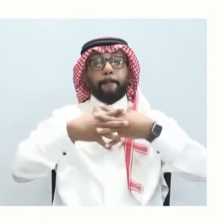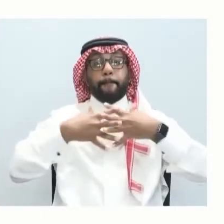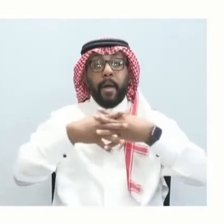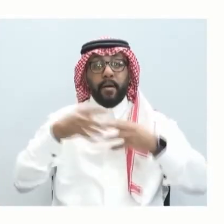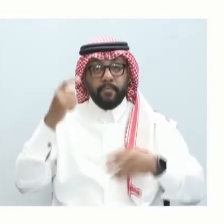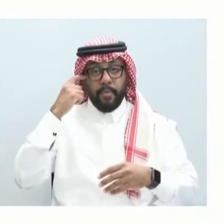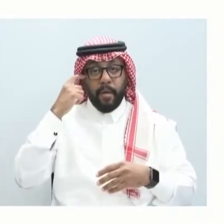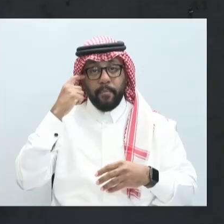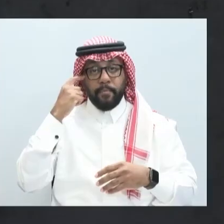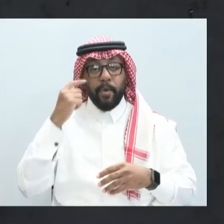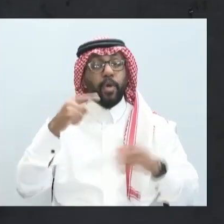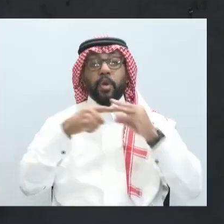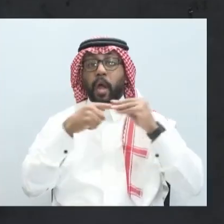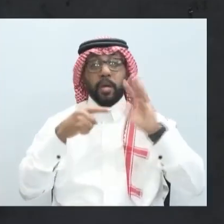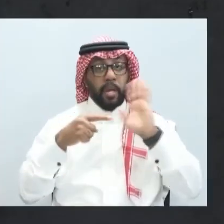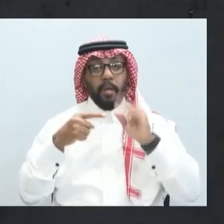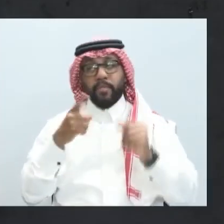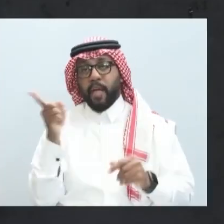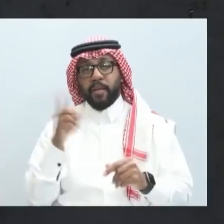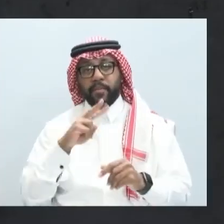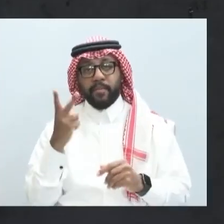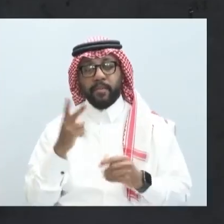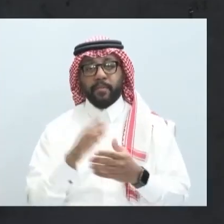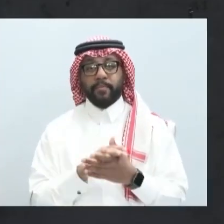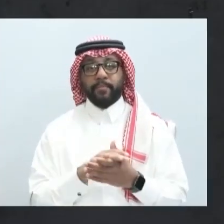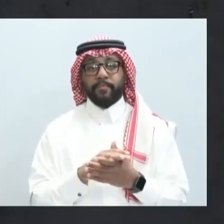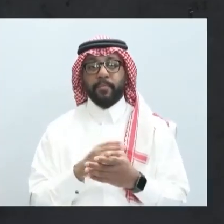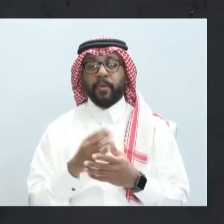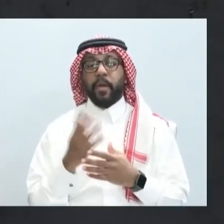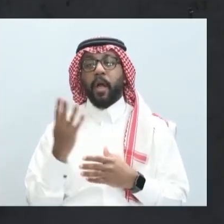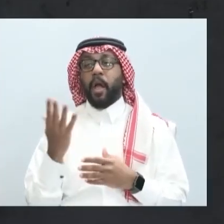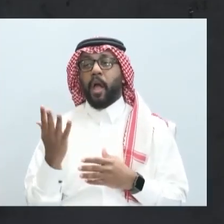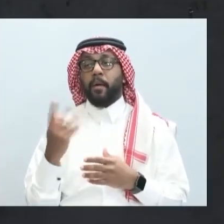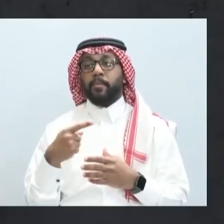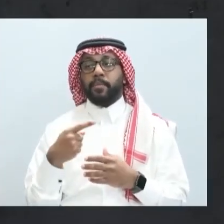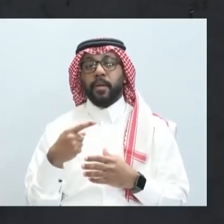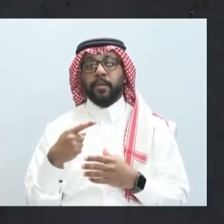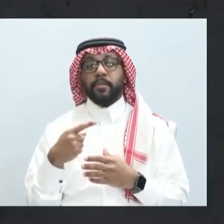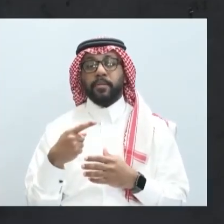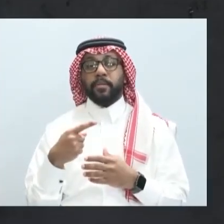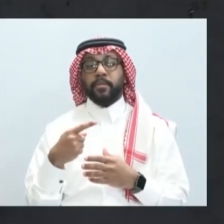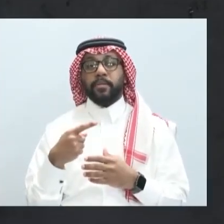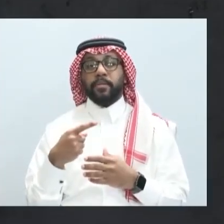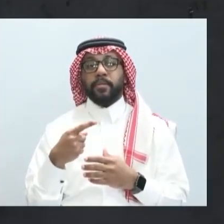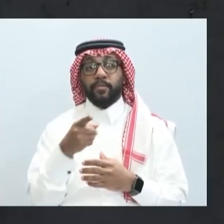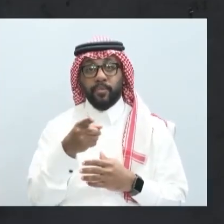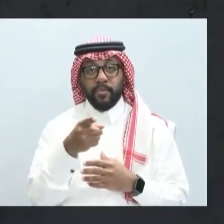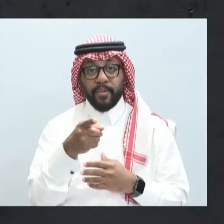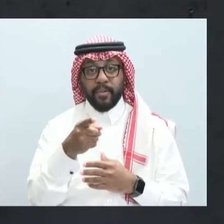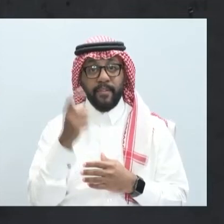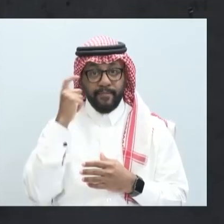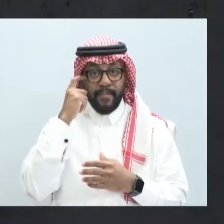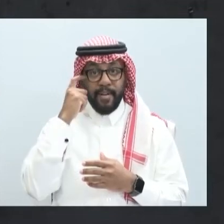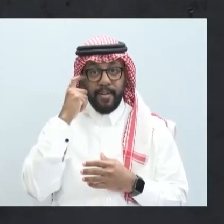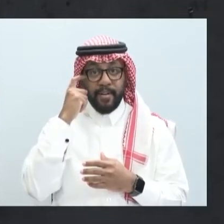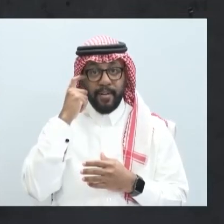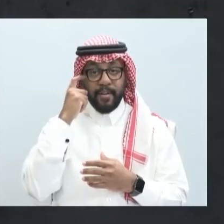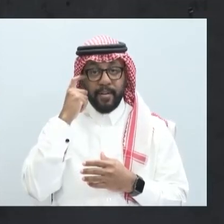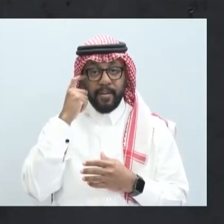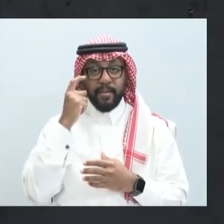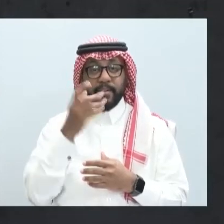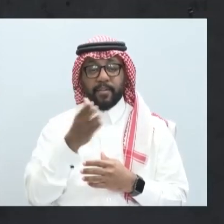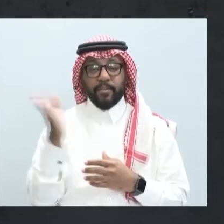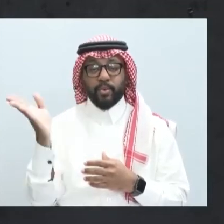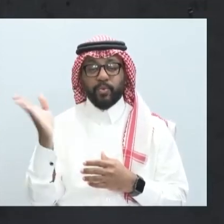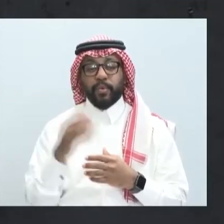يساوي عدد النمل الذي وقف خارج البيت في البدايه فاجابتنا صحيحه ما رايكم هل